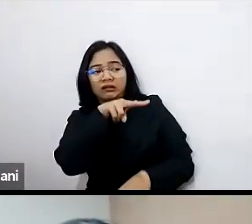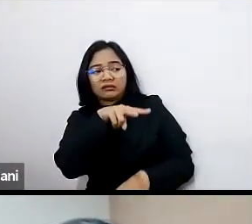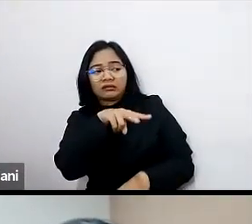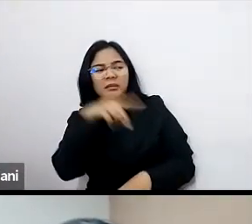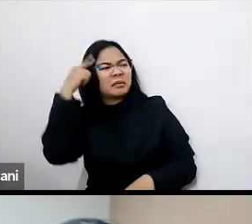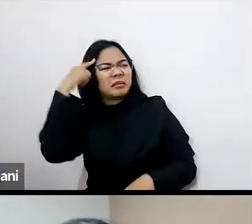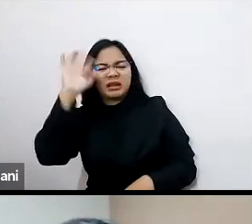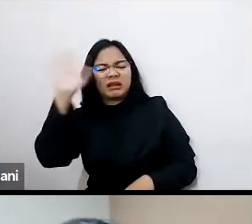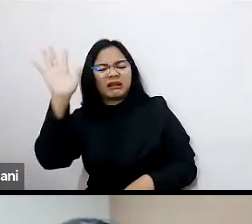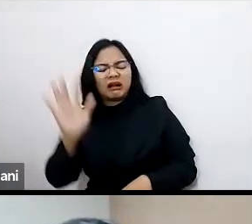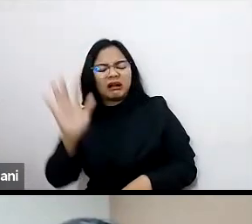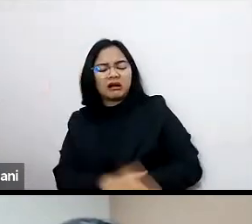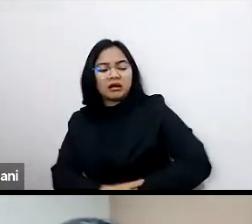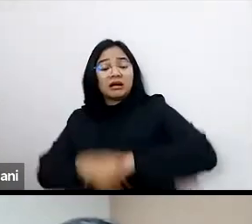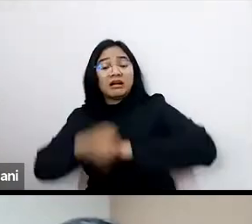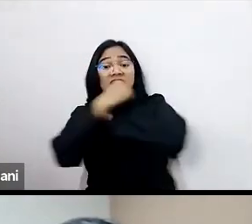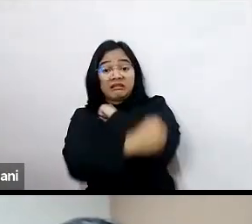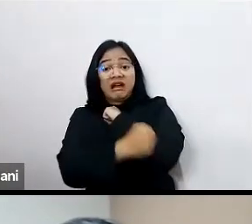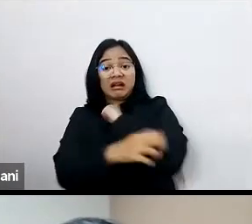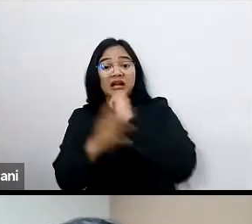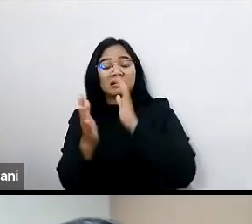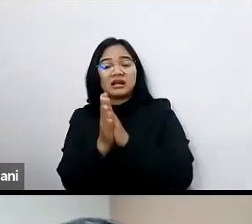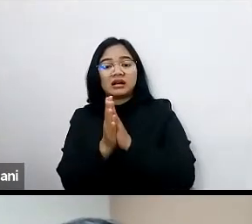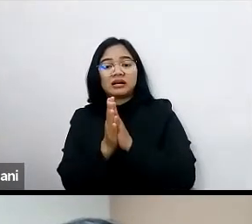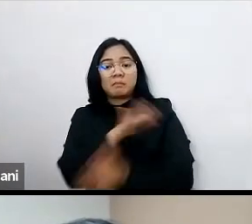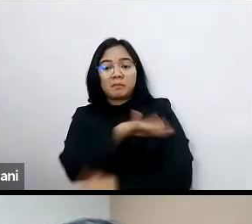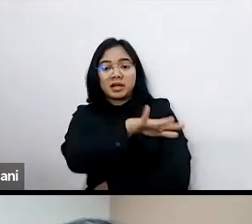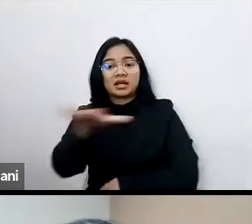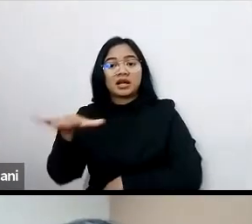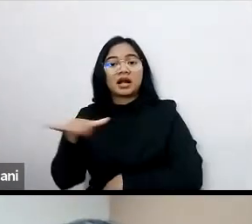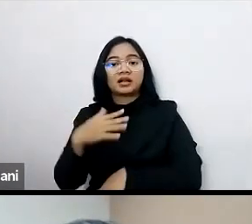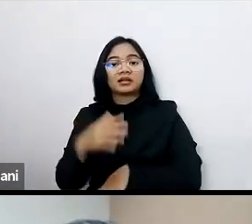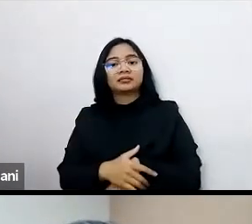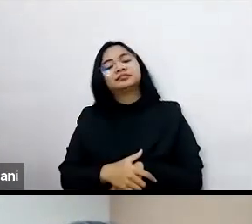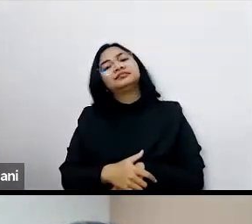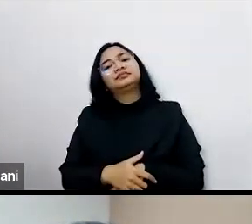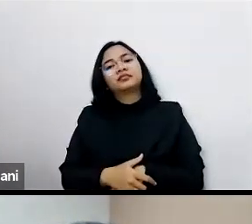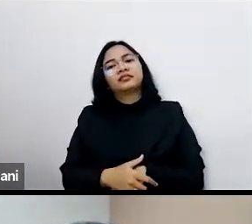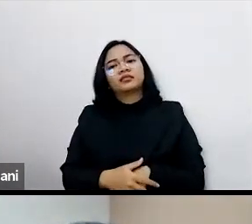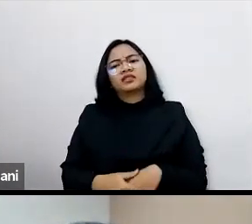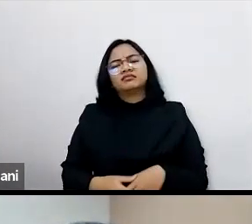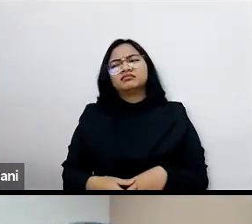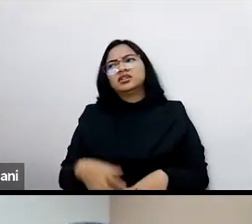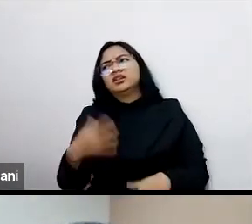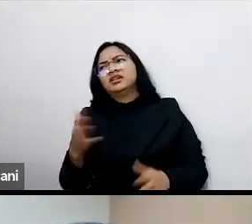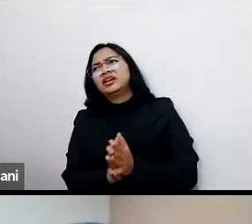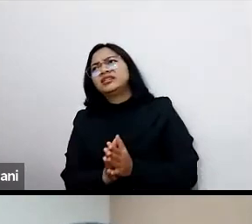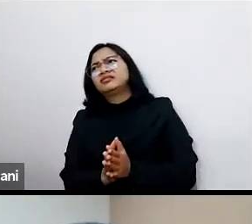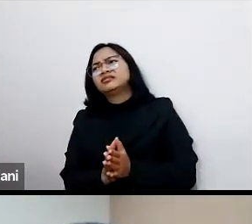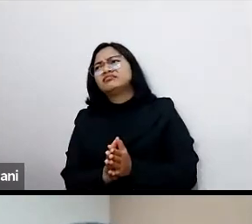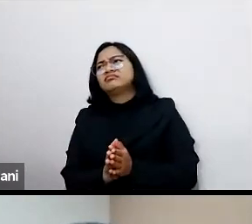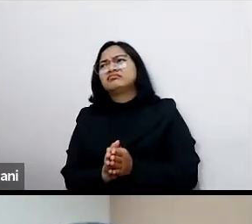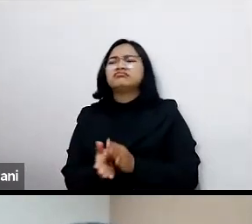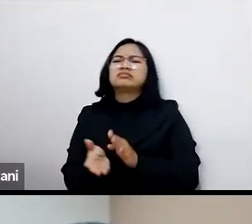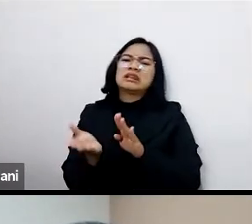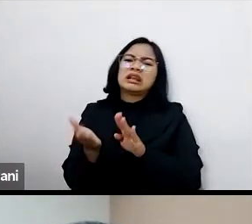dan juga dengan kompensasi yang ya kadang tidak sebanding gitu. Makanya